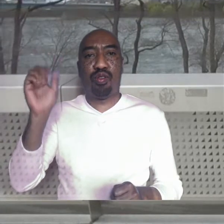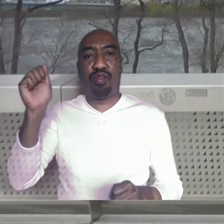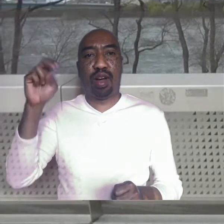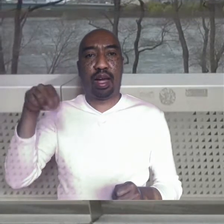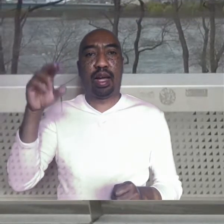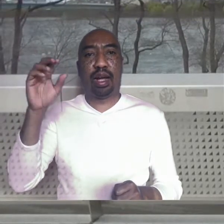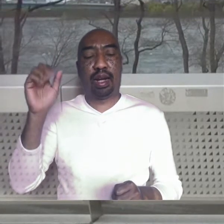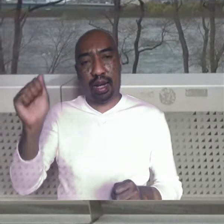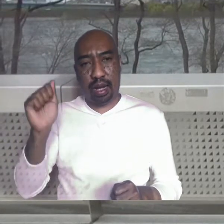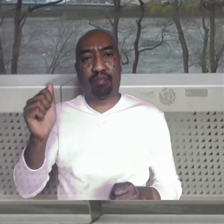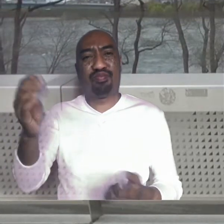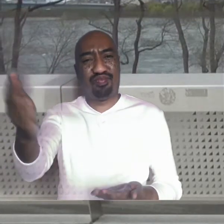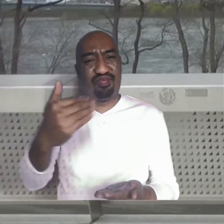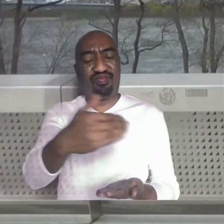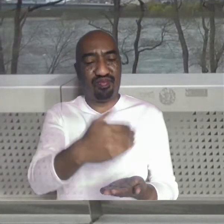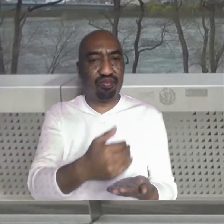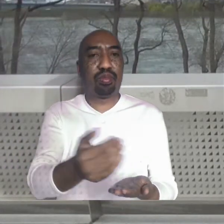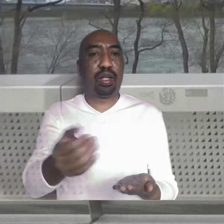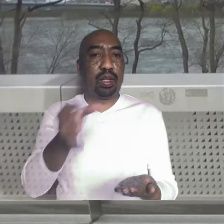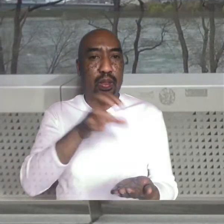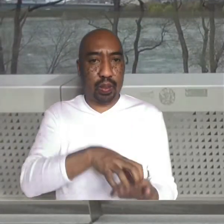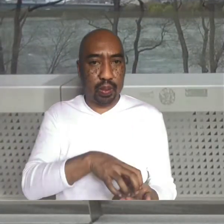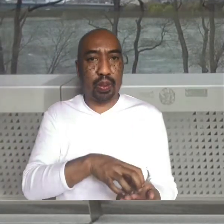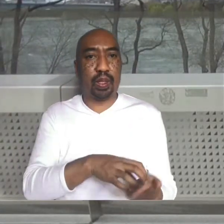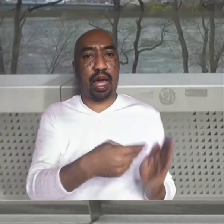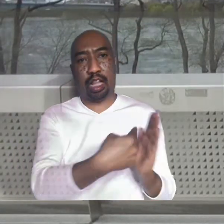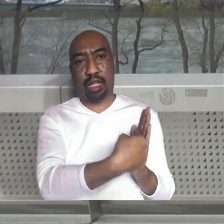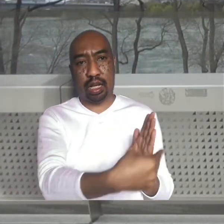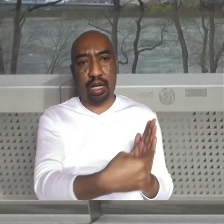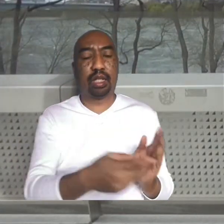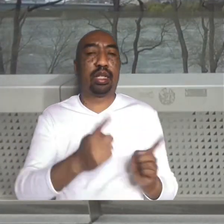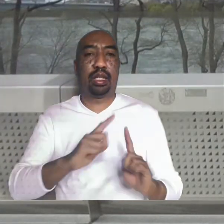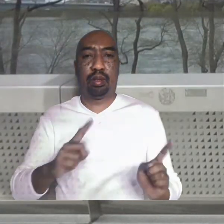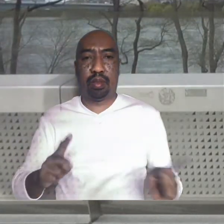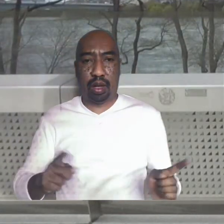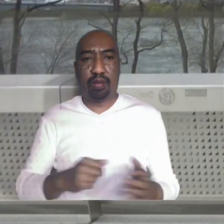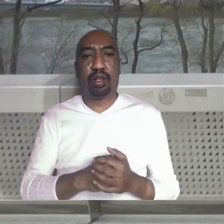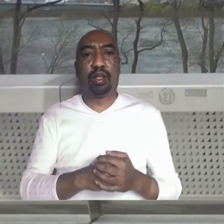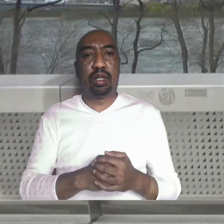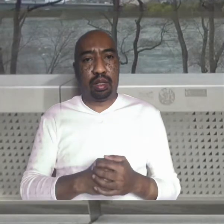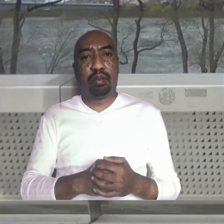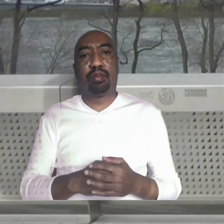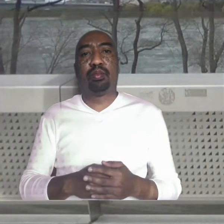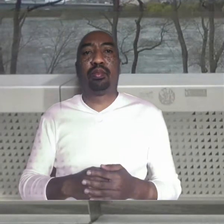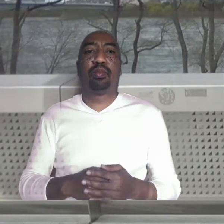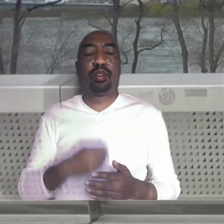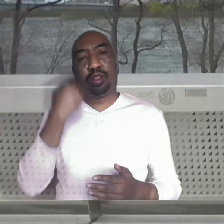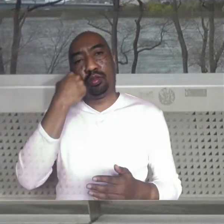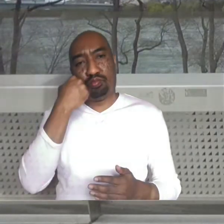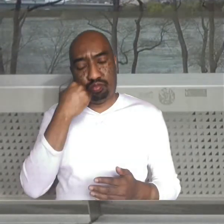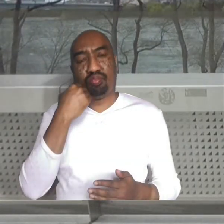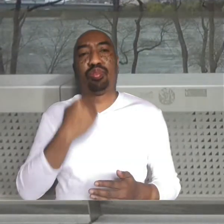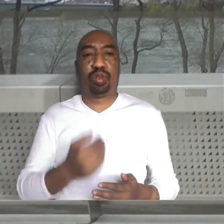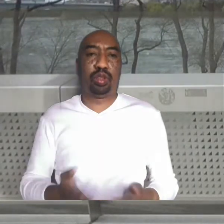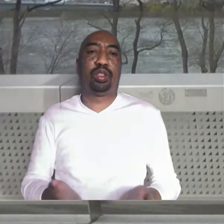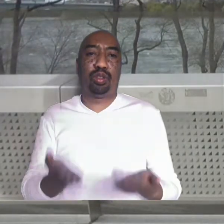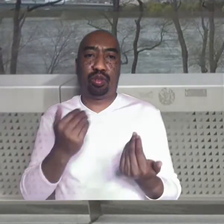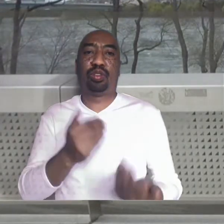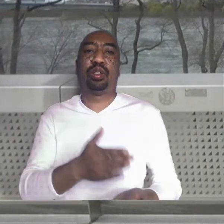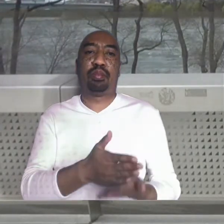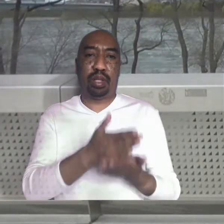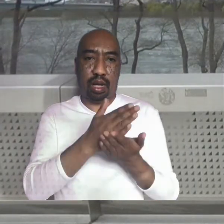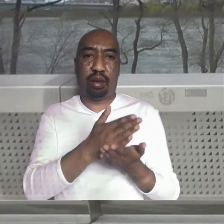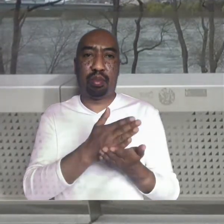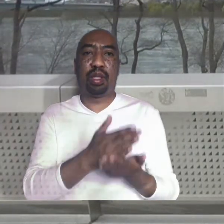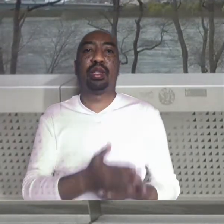fileovana coordonnée Google ahafahana manao an'ilay base donnée sur localisation a, dia